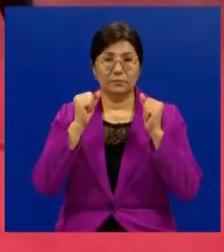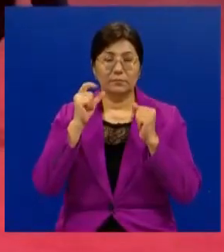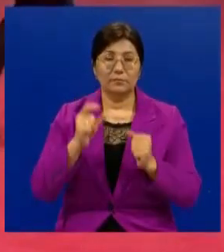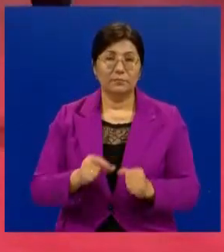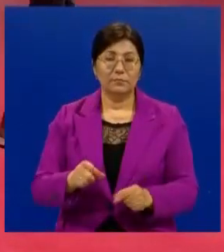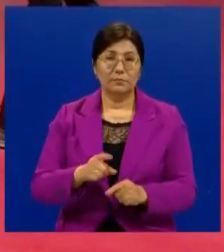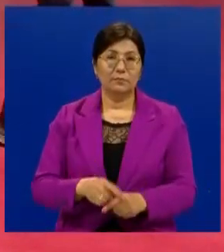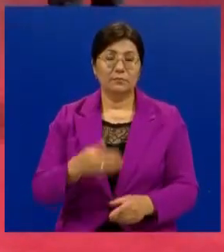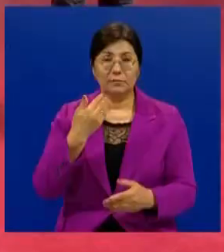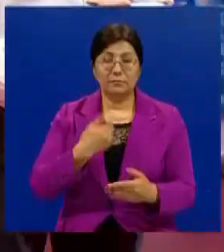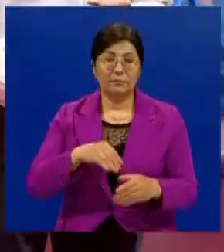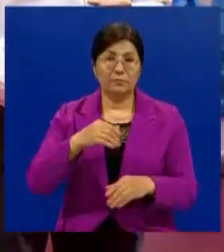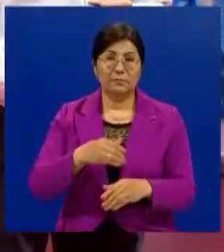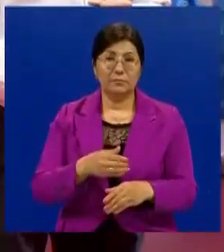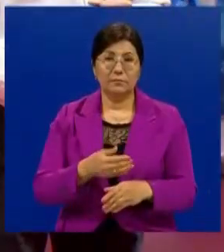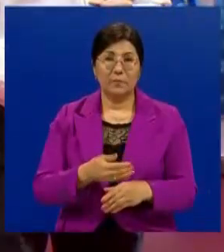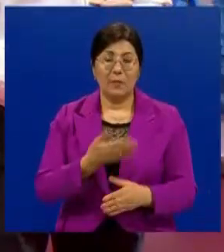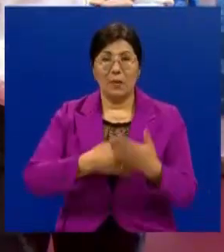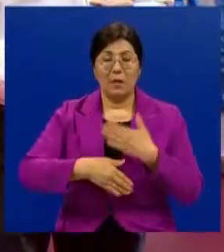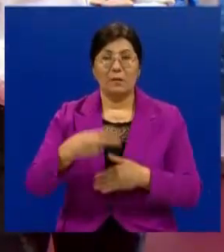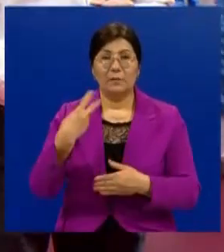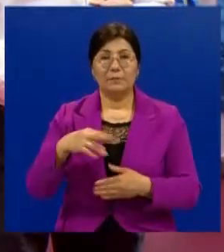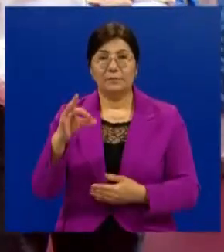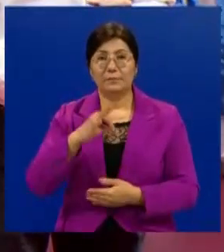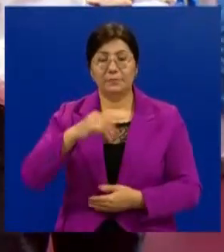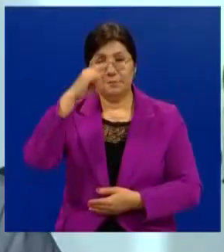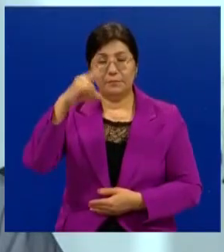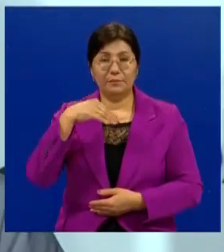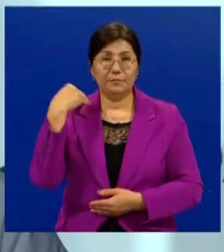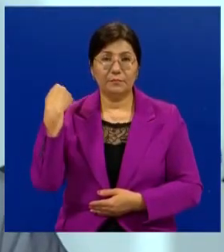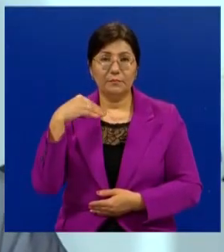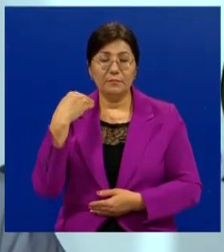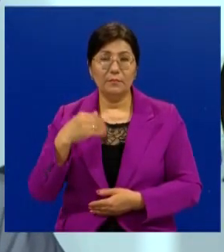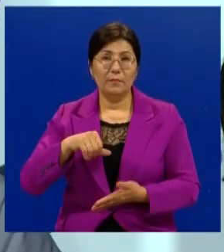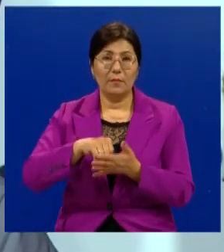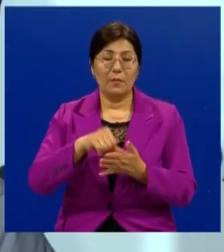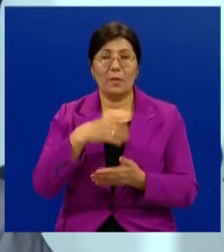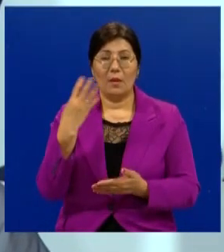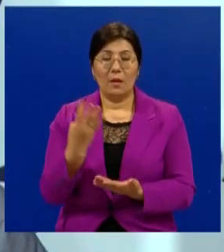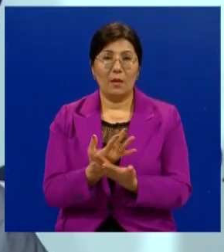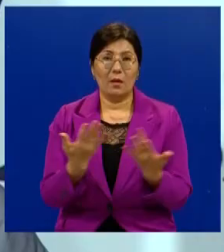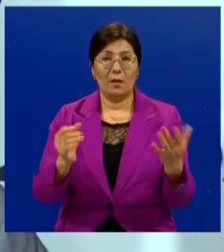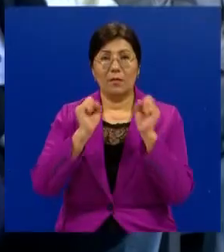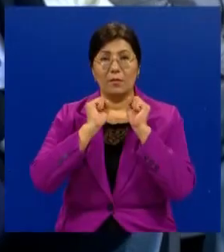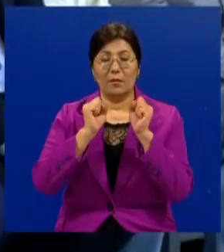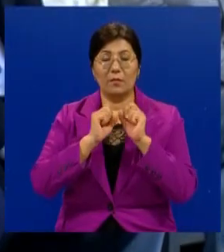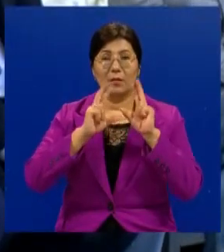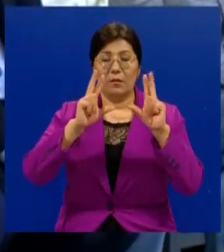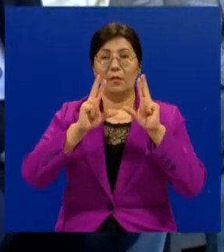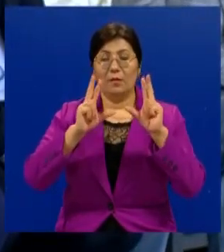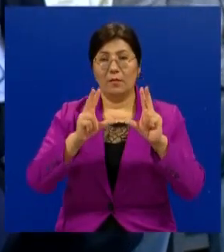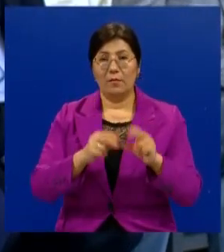с особыми потребностями из 20 регионов страны. Актобе принял состязания по 4 видам спорта – волейболу